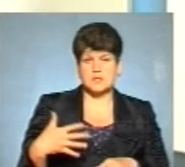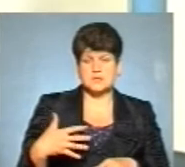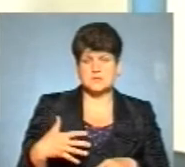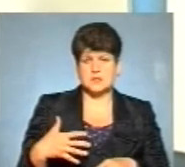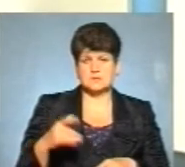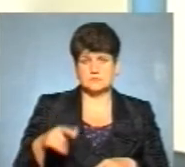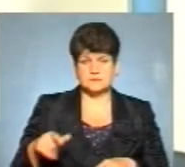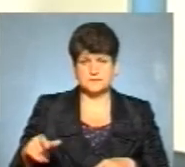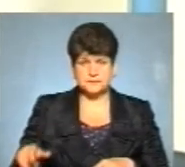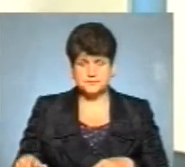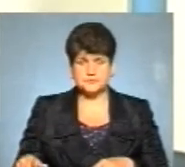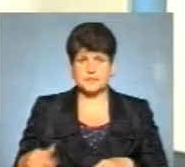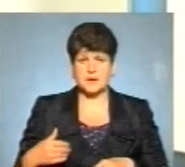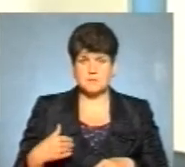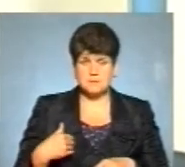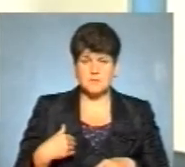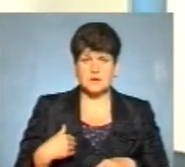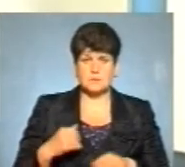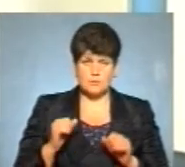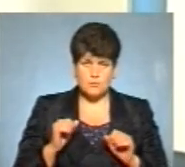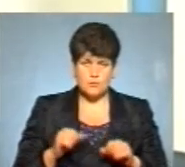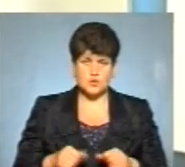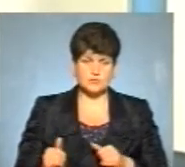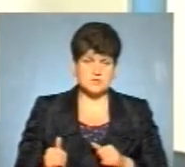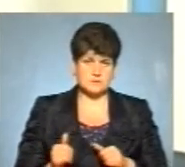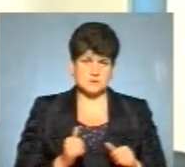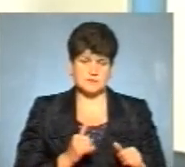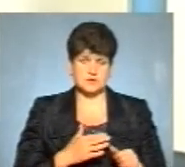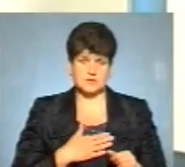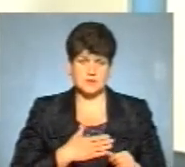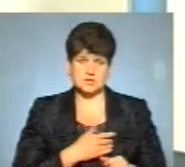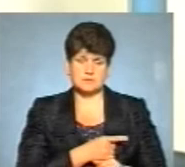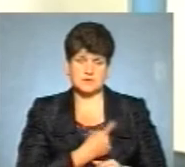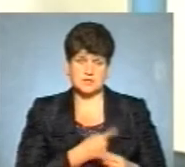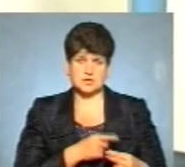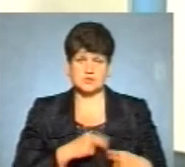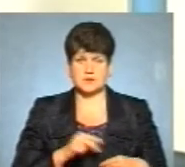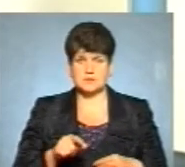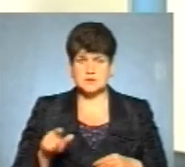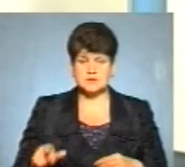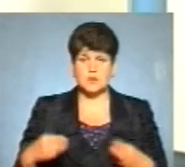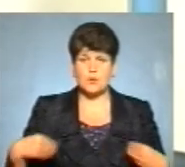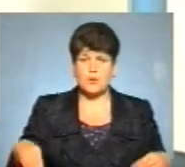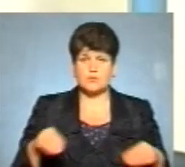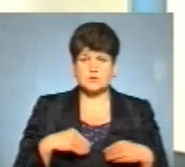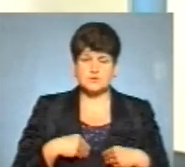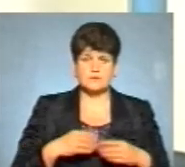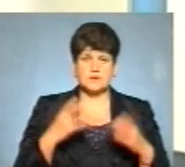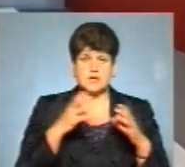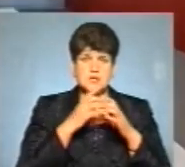50 пацієнтів ми можемо забезпечувати наших медичних працівників комбінезонами,